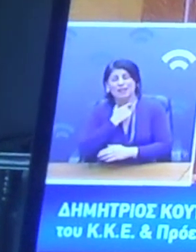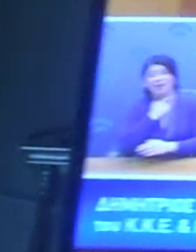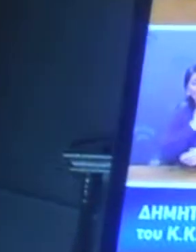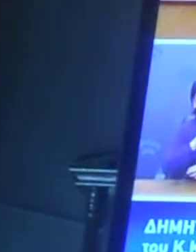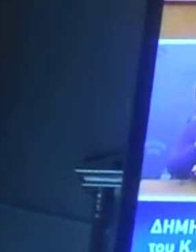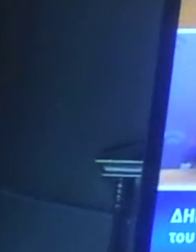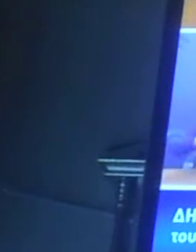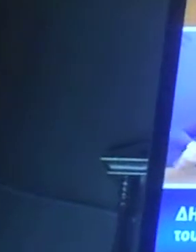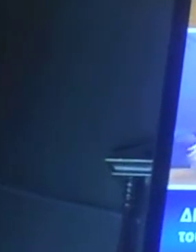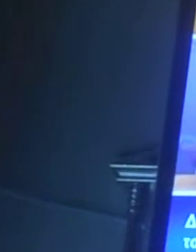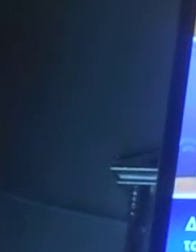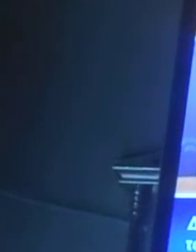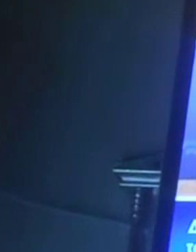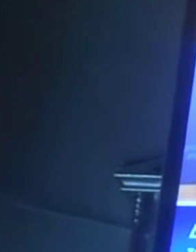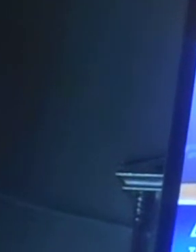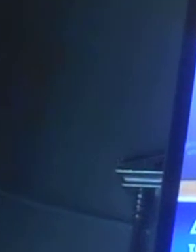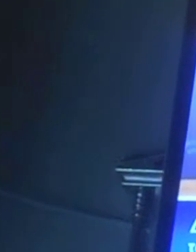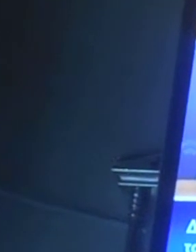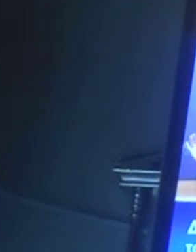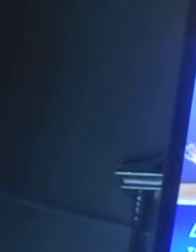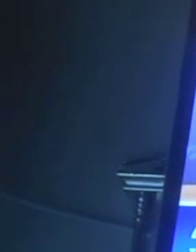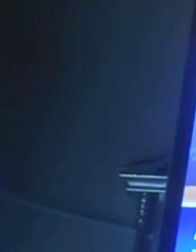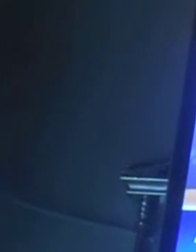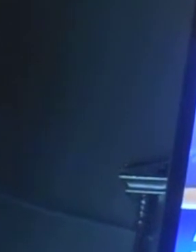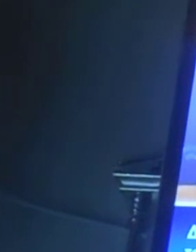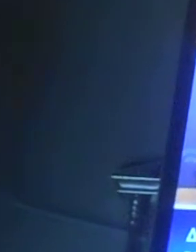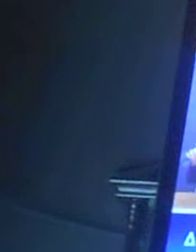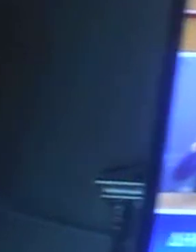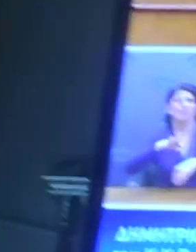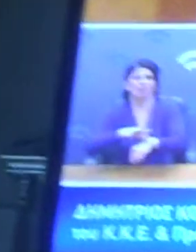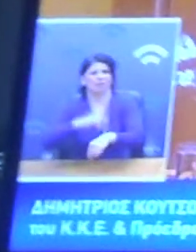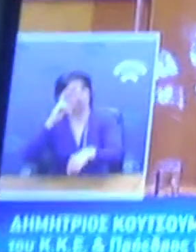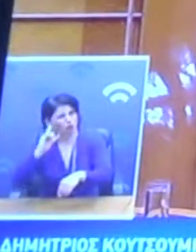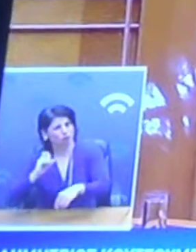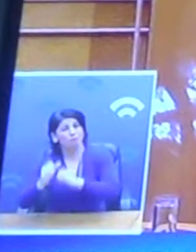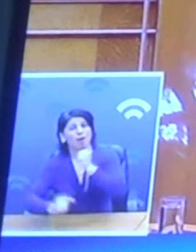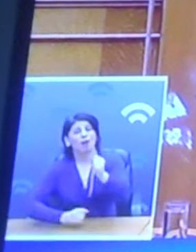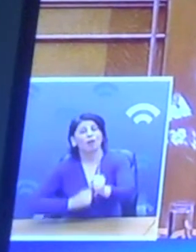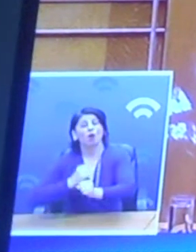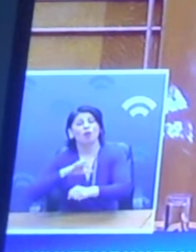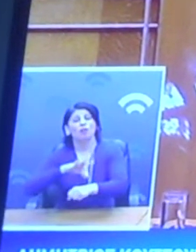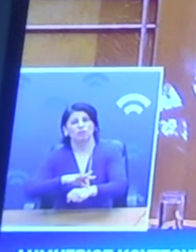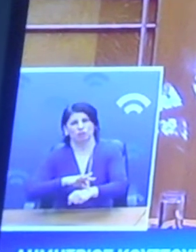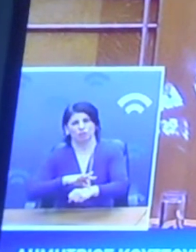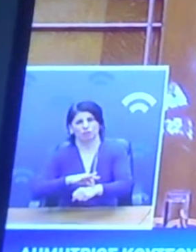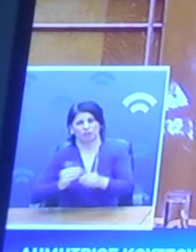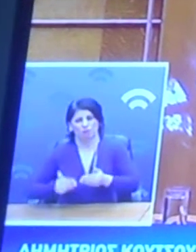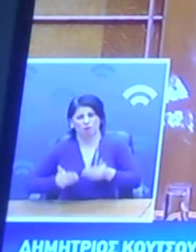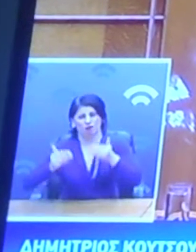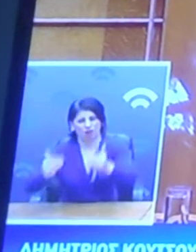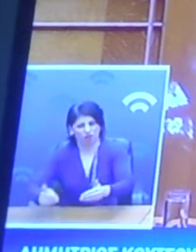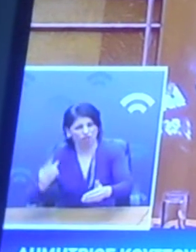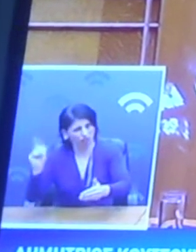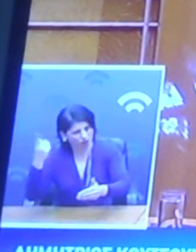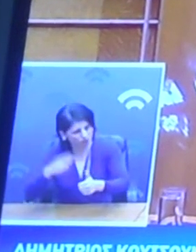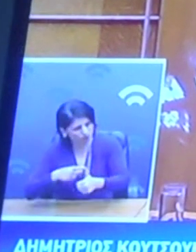της πανδημίας, το ξέρουν εκατομμύρια ασθενείς με χρόνια νοσήματα που ανέβαλαν θεραπείες, ακόμα